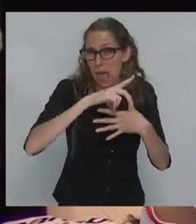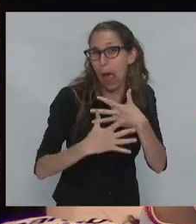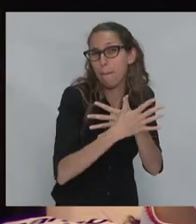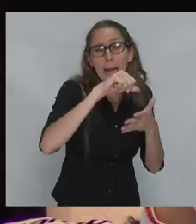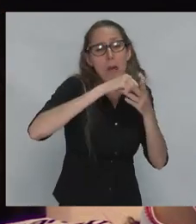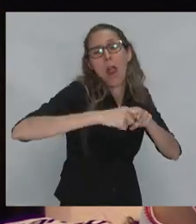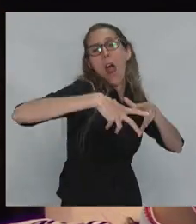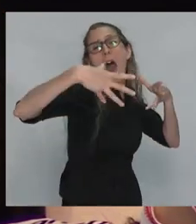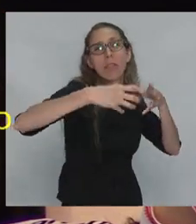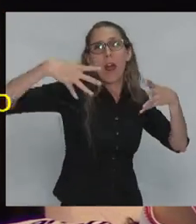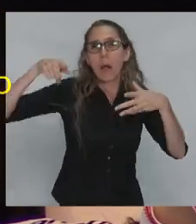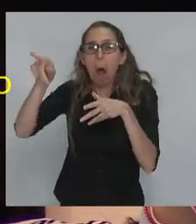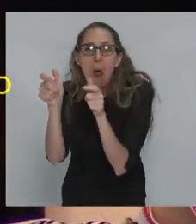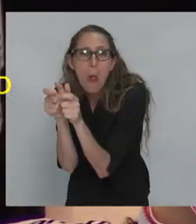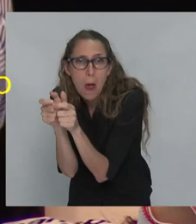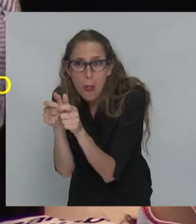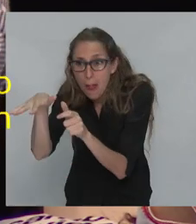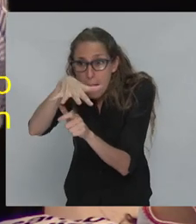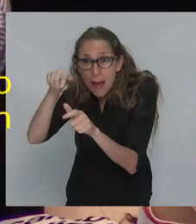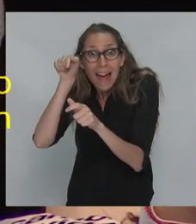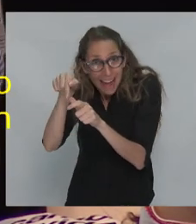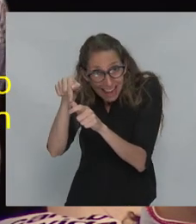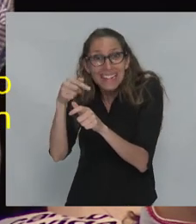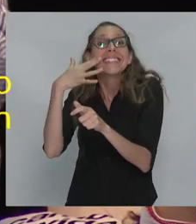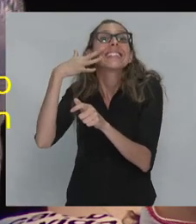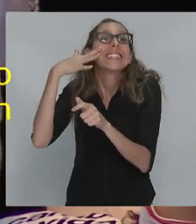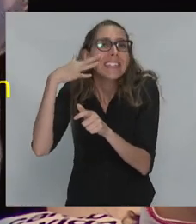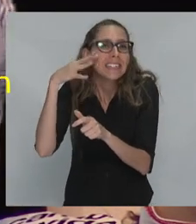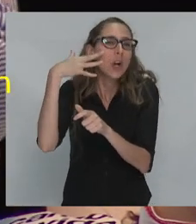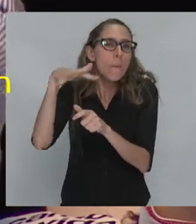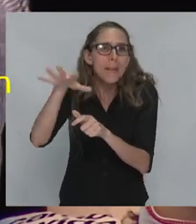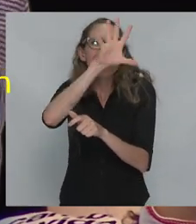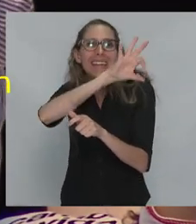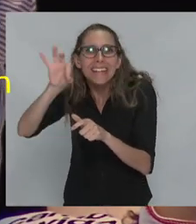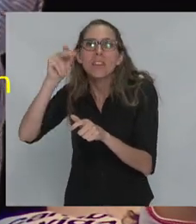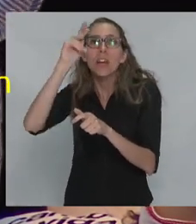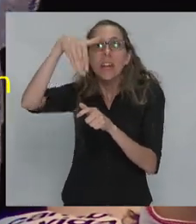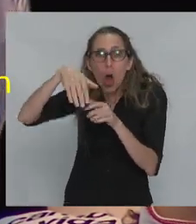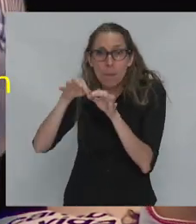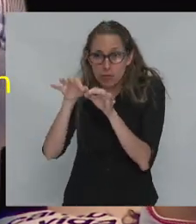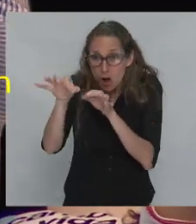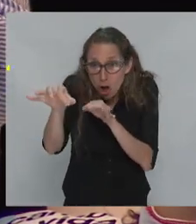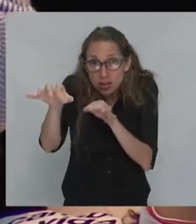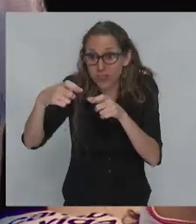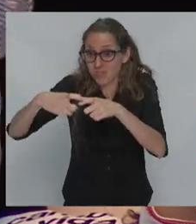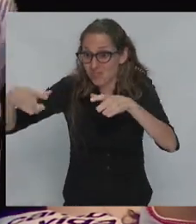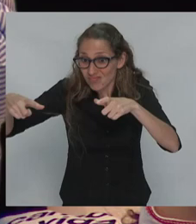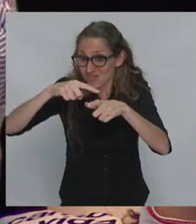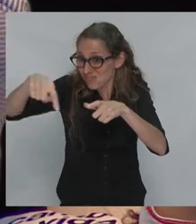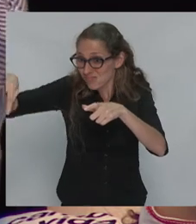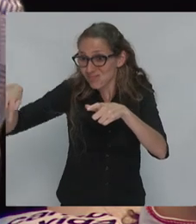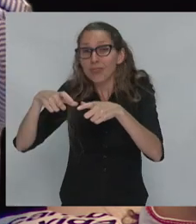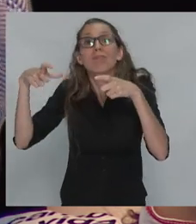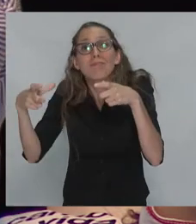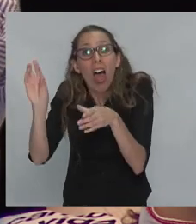de 5500 km², vous avez 845 barrages de l'armée israélienne qui